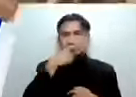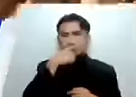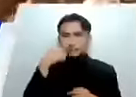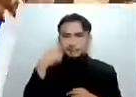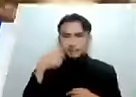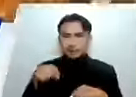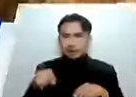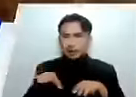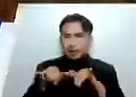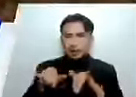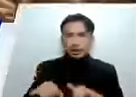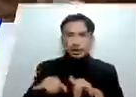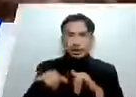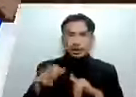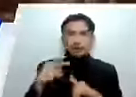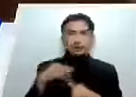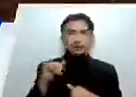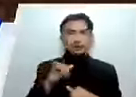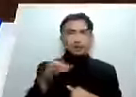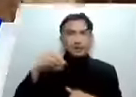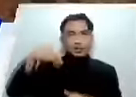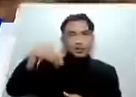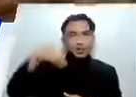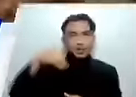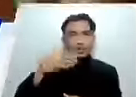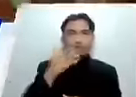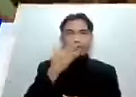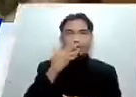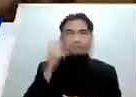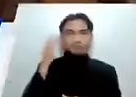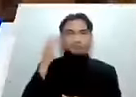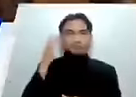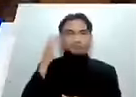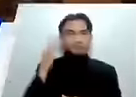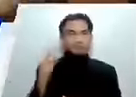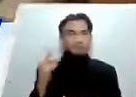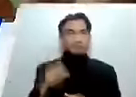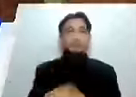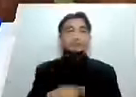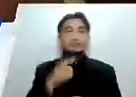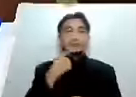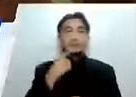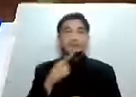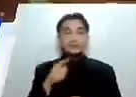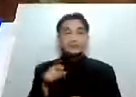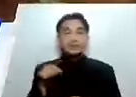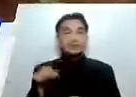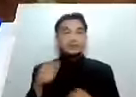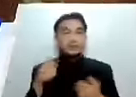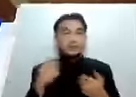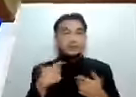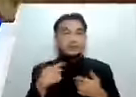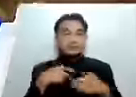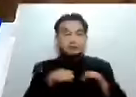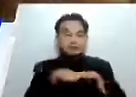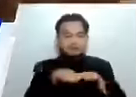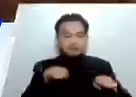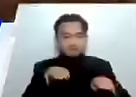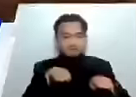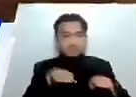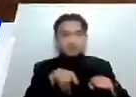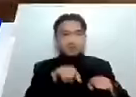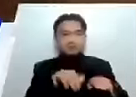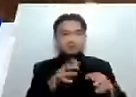naiiwang tila pulbos na kulay ginto. Sabi ng FIVOC, sa Kidapawan, posibleng may fault system sa lugar. Kinumpirma rin